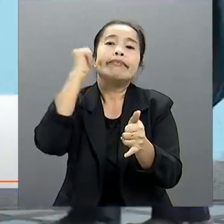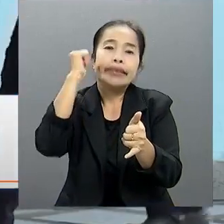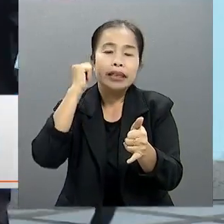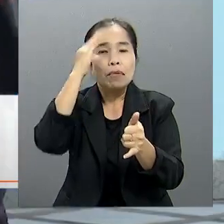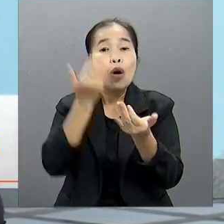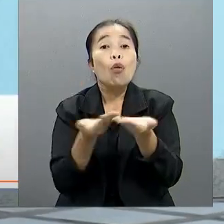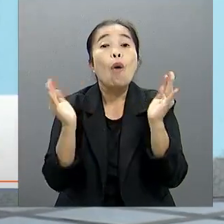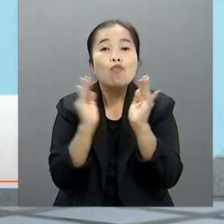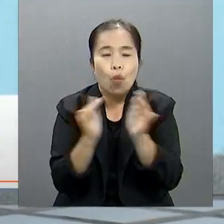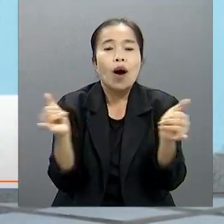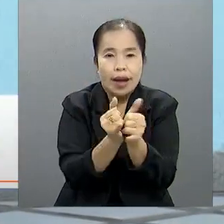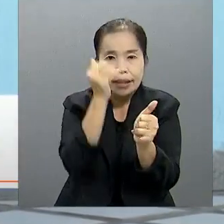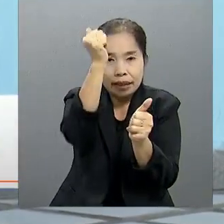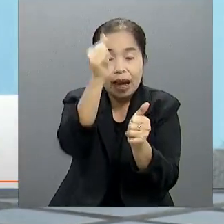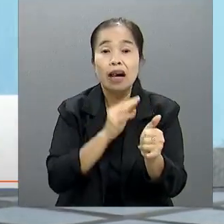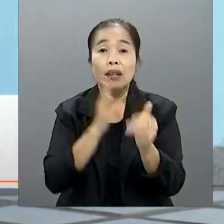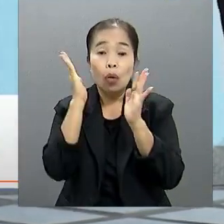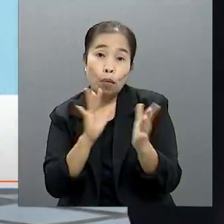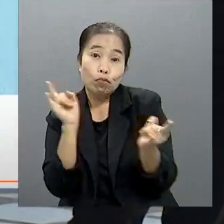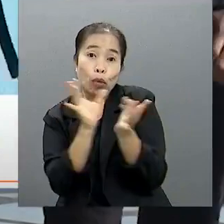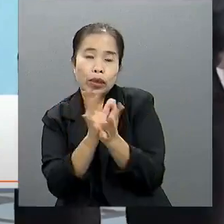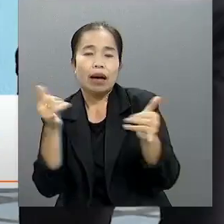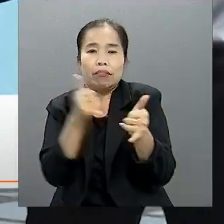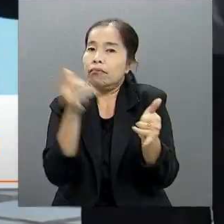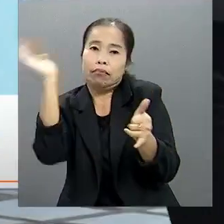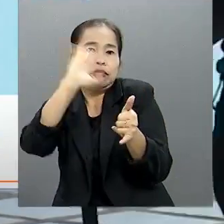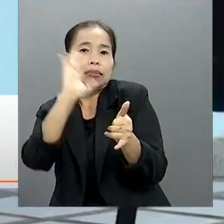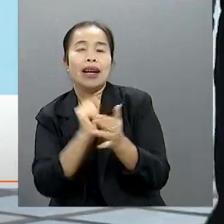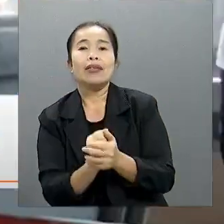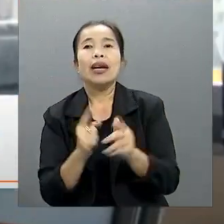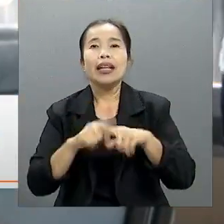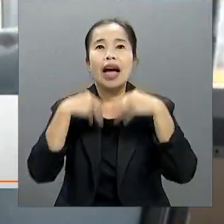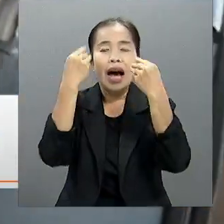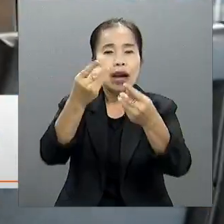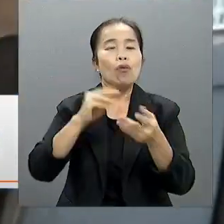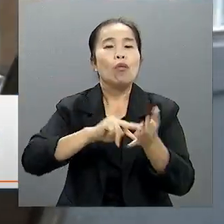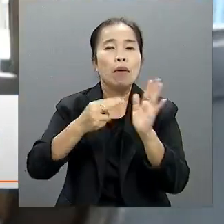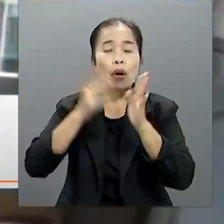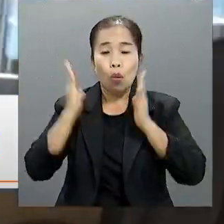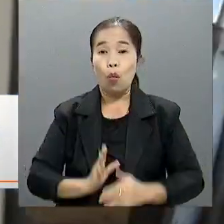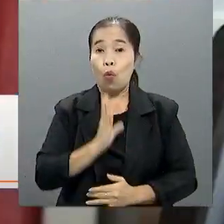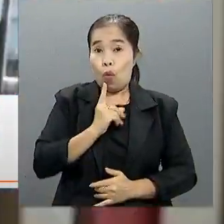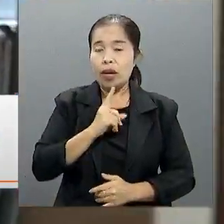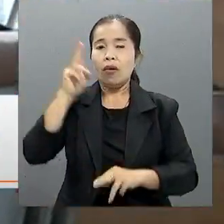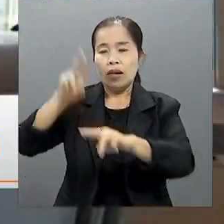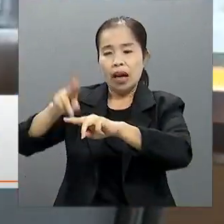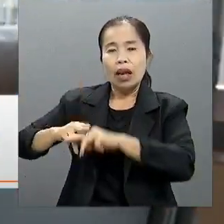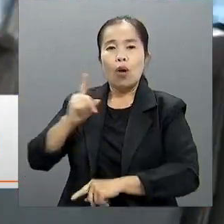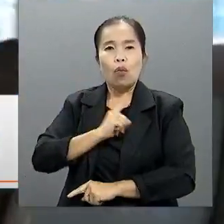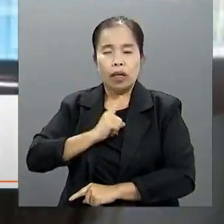มารตั้งตดกได้แล้ครับโดยขอคามรมมือให้ผู้ทใช้บริการที่มาคนเดียวหนังในที่นั่งเบาะเดีวไปก่อน